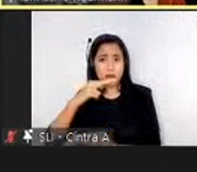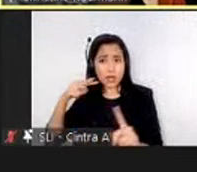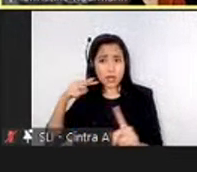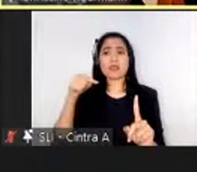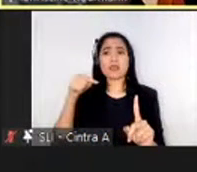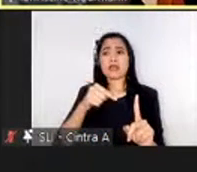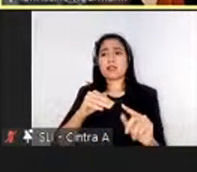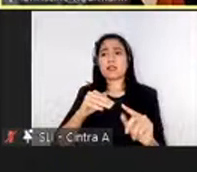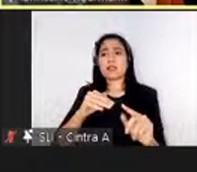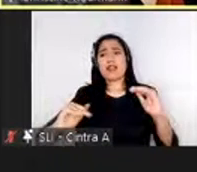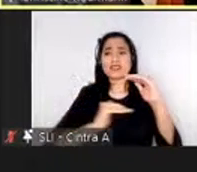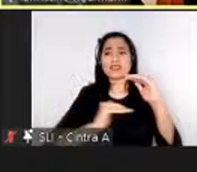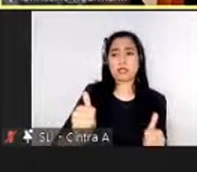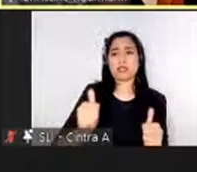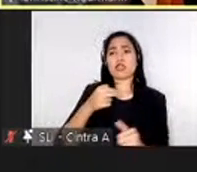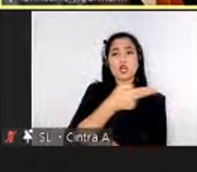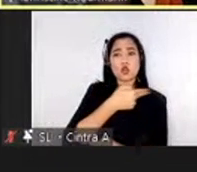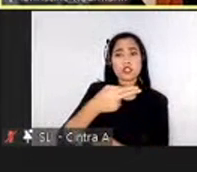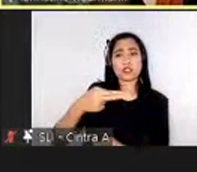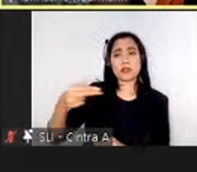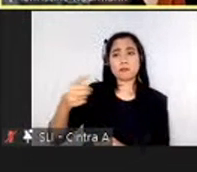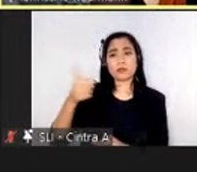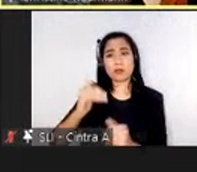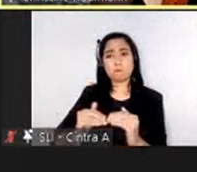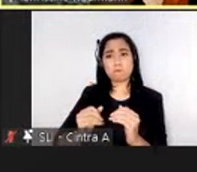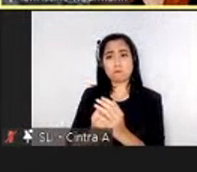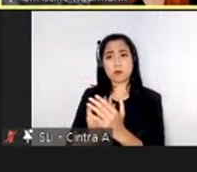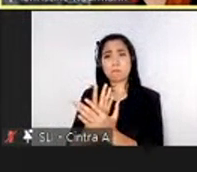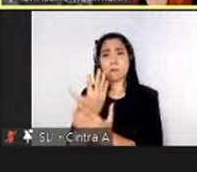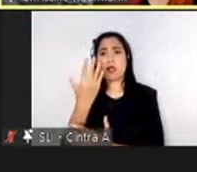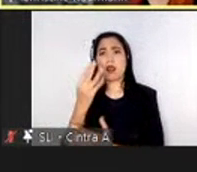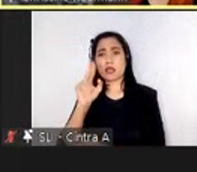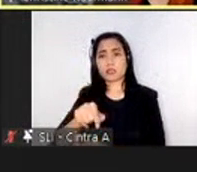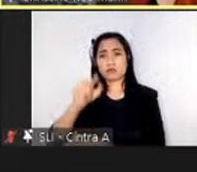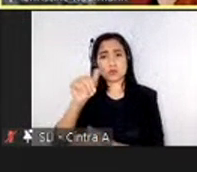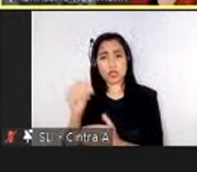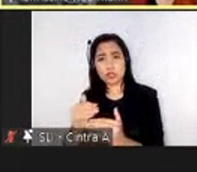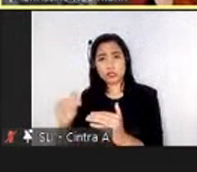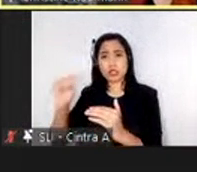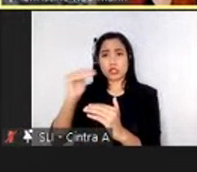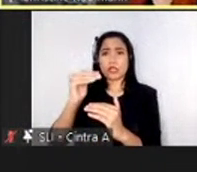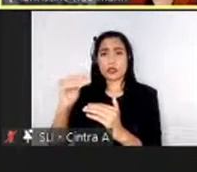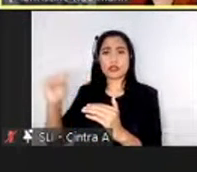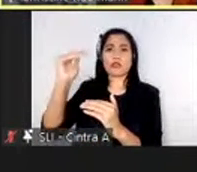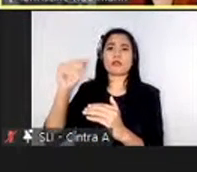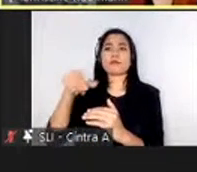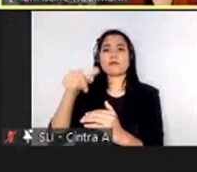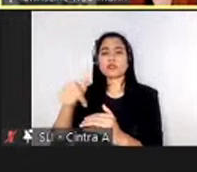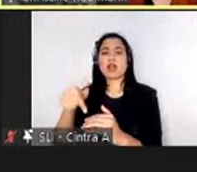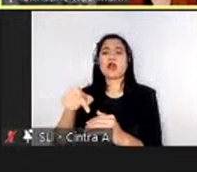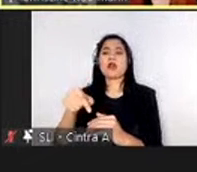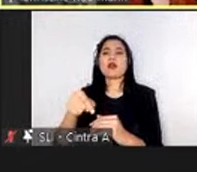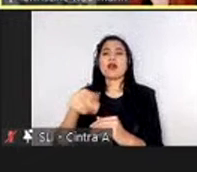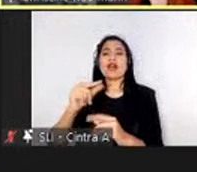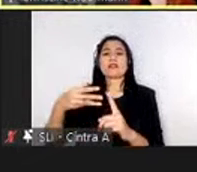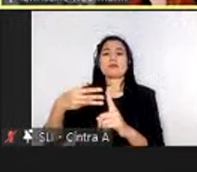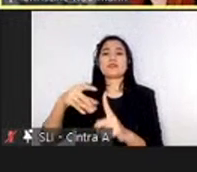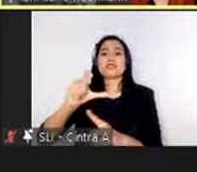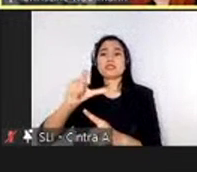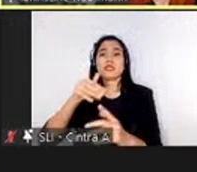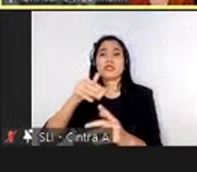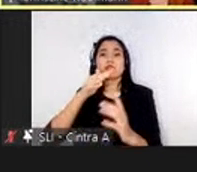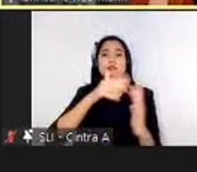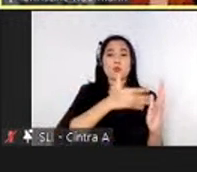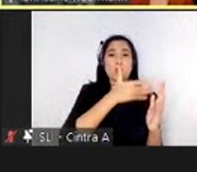mengembangkan dari ini untuk bisa sampai di tataran yang lebih tinggi dan bisa mendorong agenda RBC lebih lanjut dan